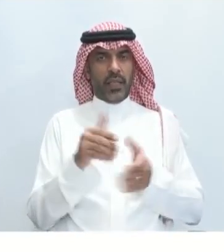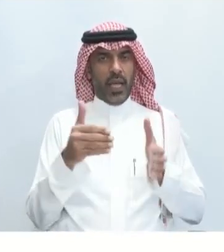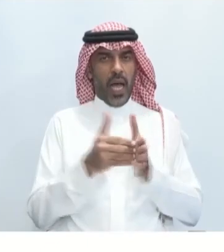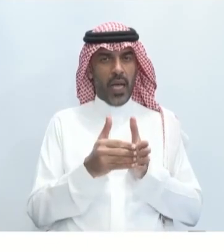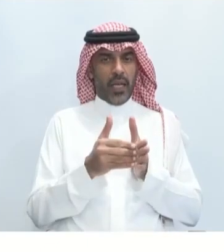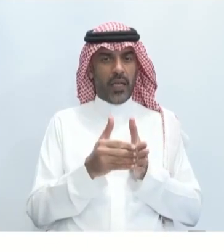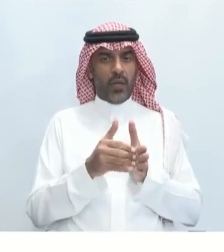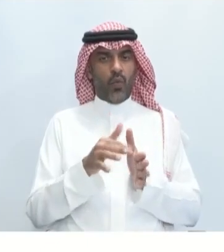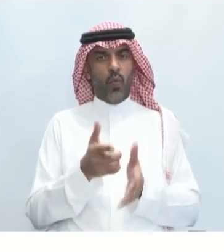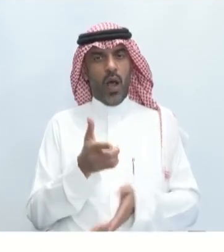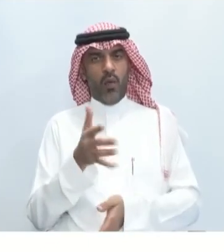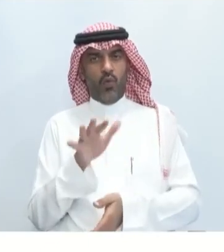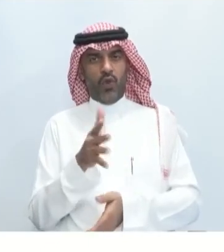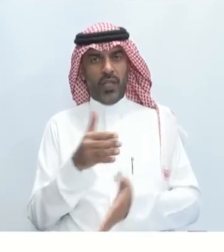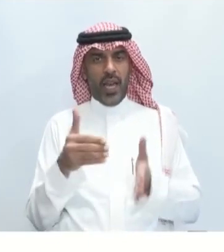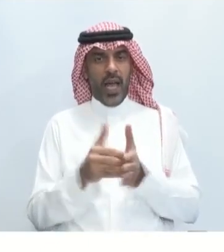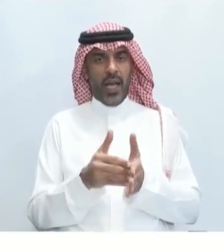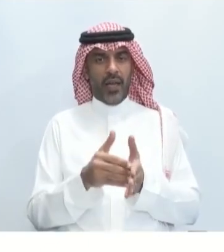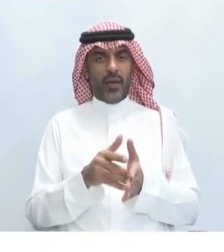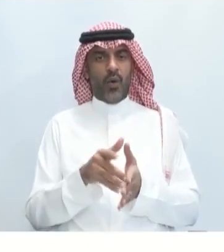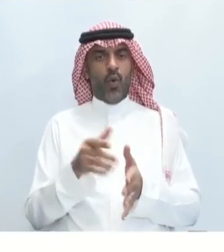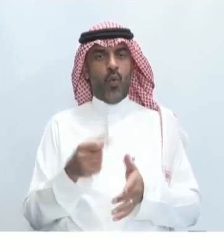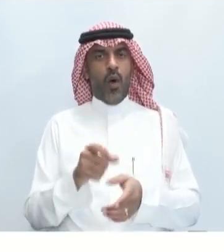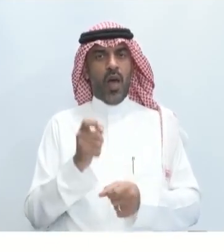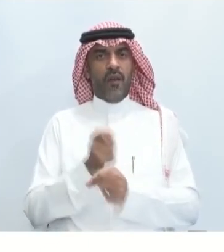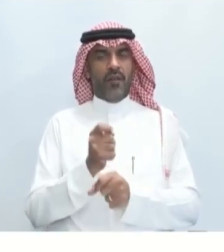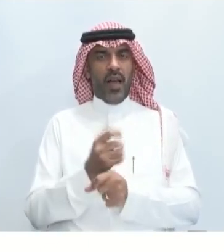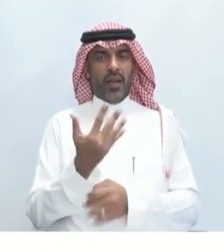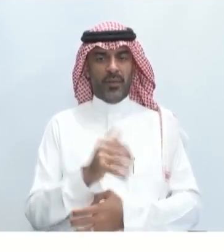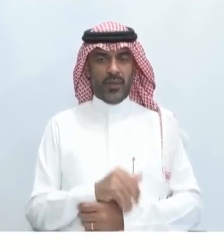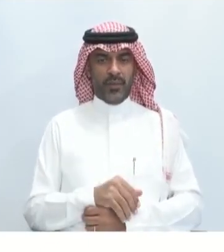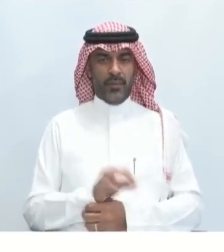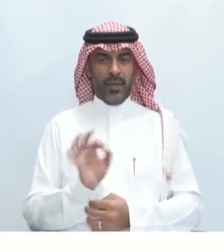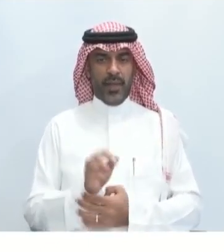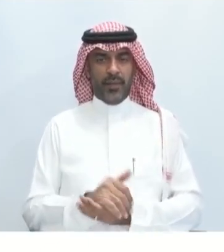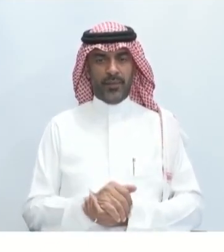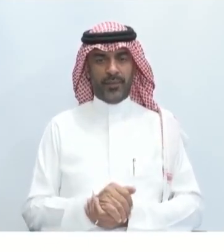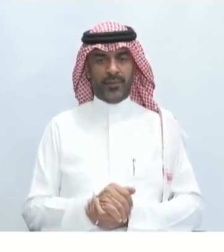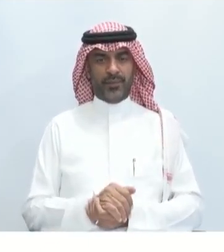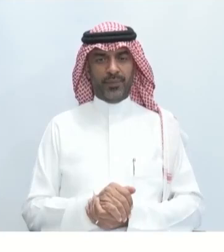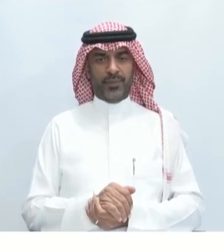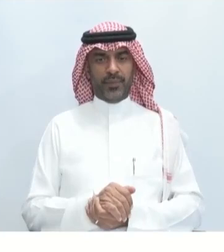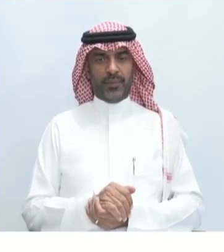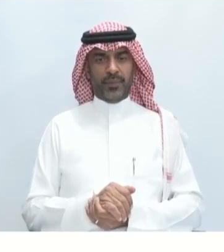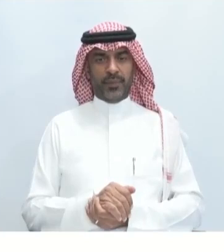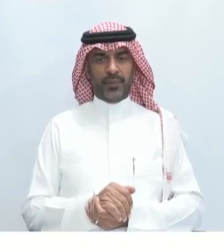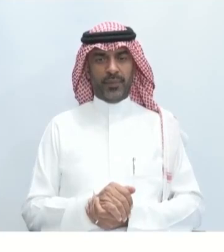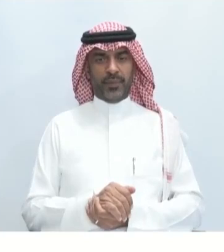المعتل الاخر من الافعال الخمسه مثال ابتسم